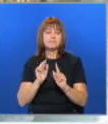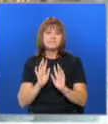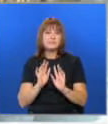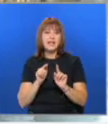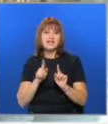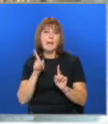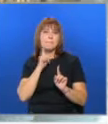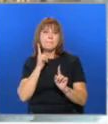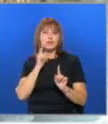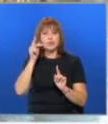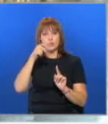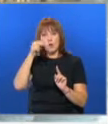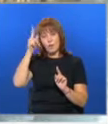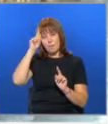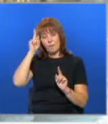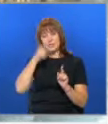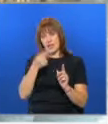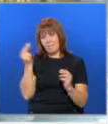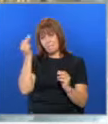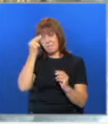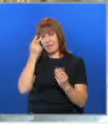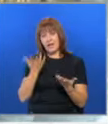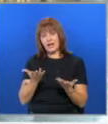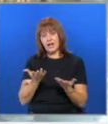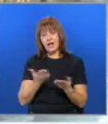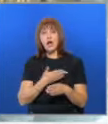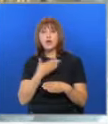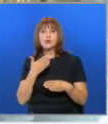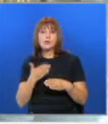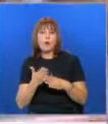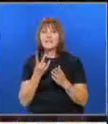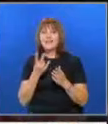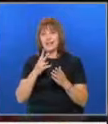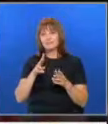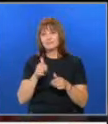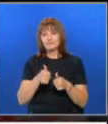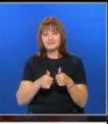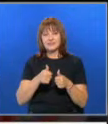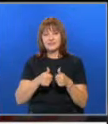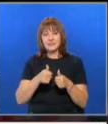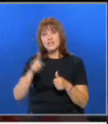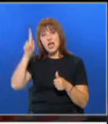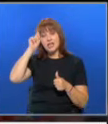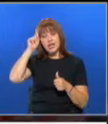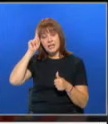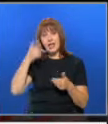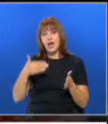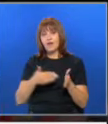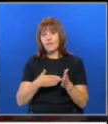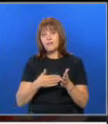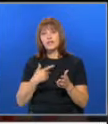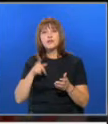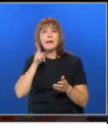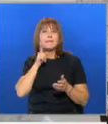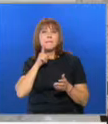Тя е мъжка момиче, тя е българка и ще се бие. Въпросът е до каква степен това е нормално. И са жени, въпреки че имат мъжки хромозоми.